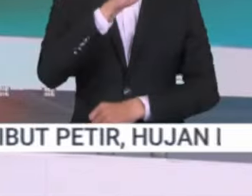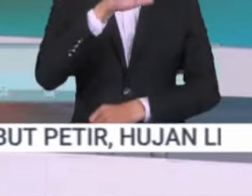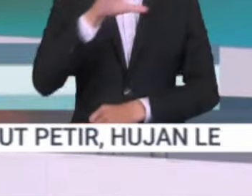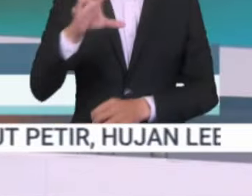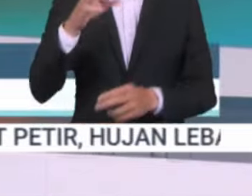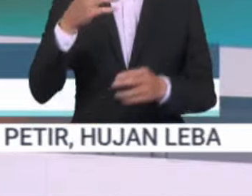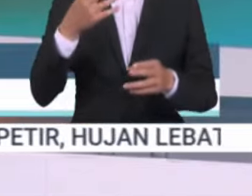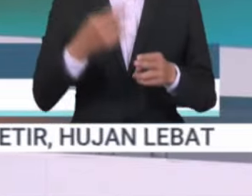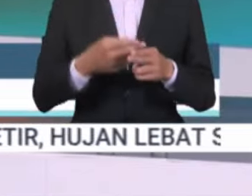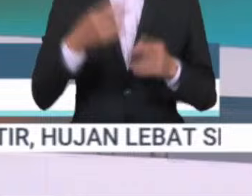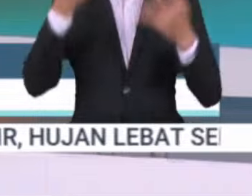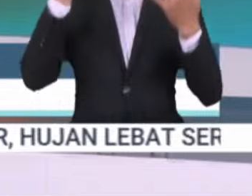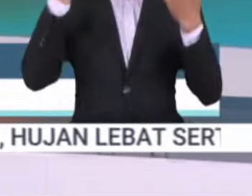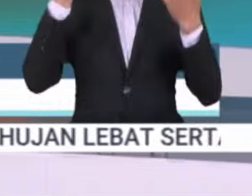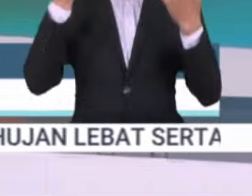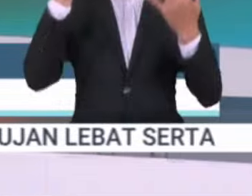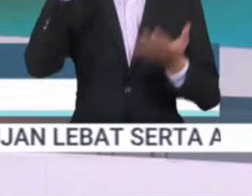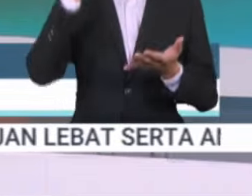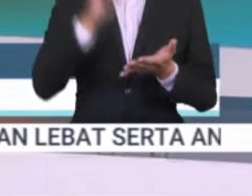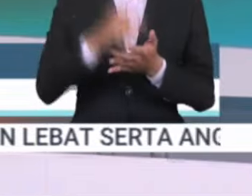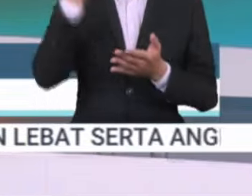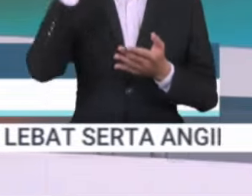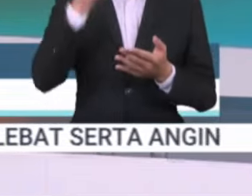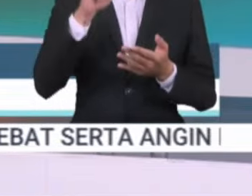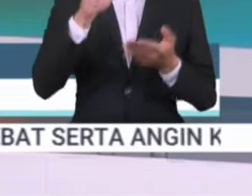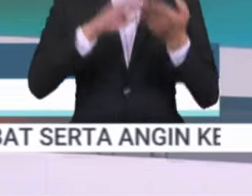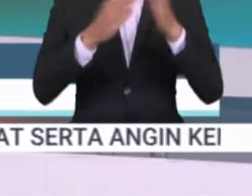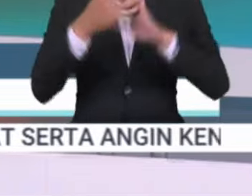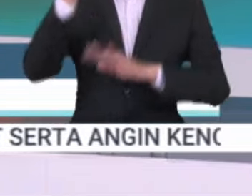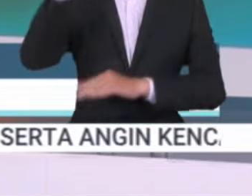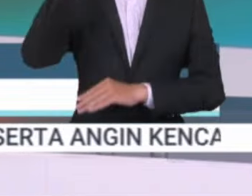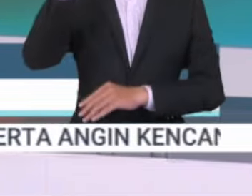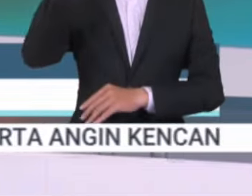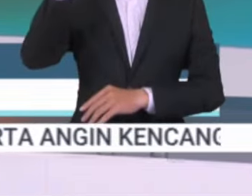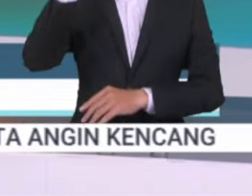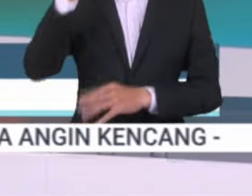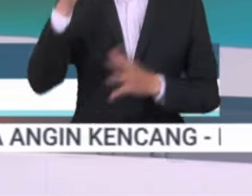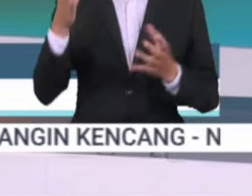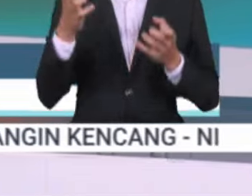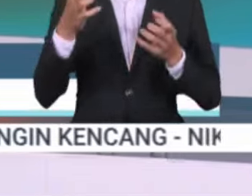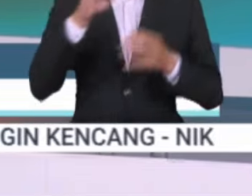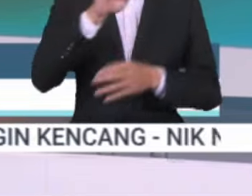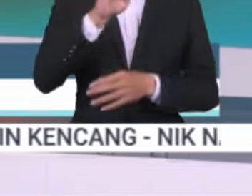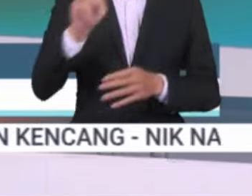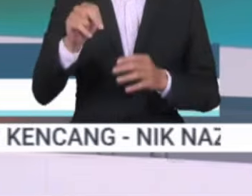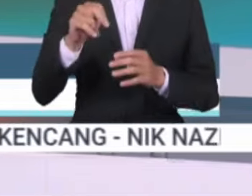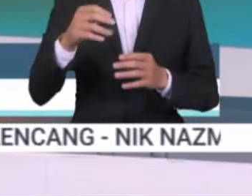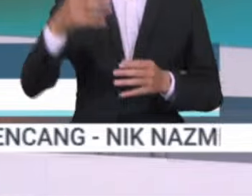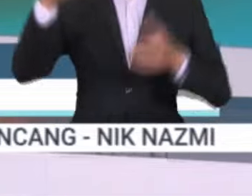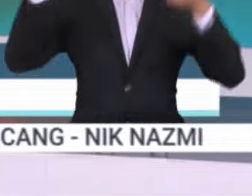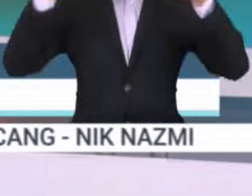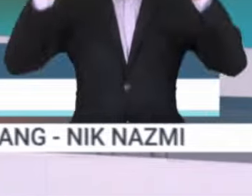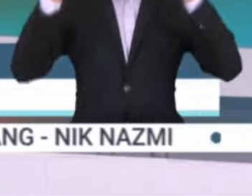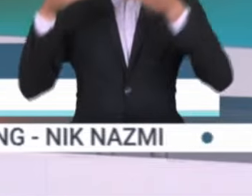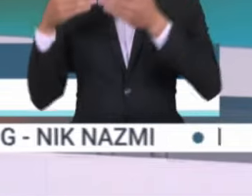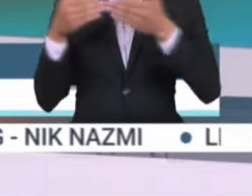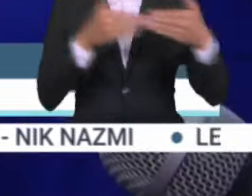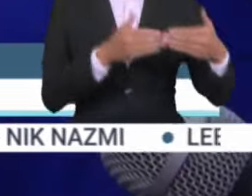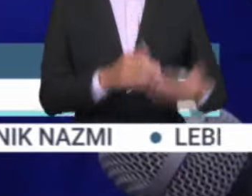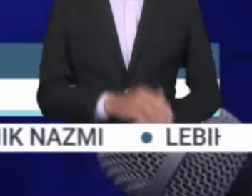A. Vineswaran yakin komuniti India mahukan kesinambungan BN di mahkota diteruskan.